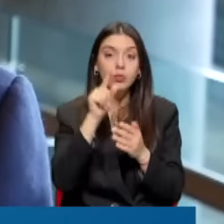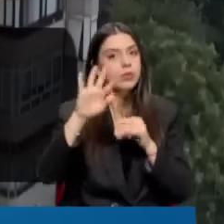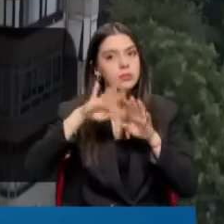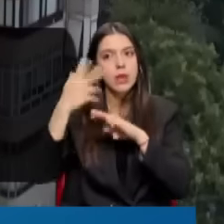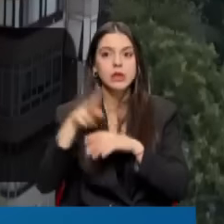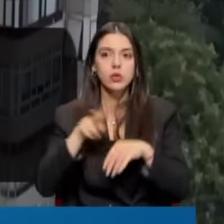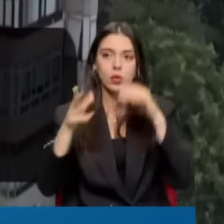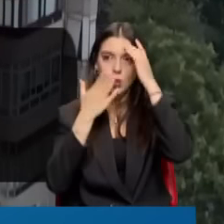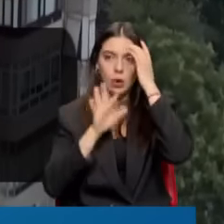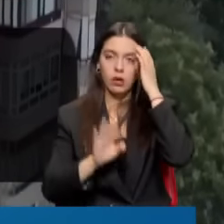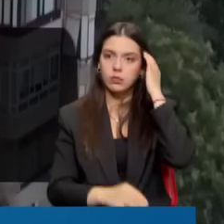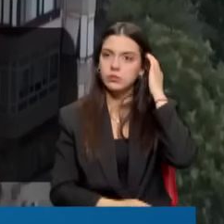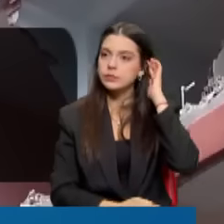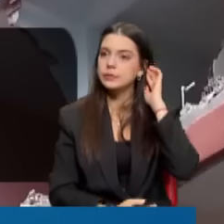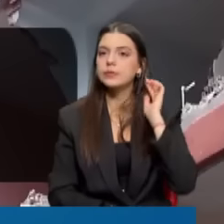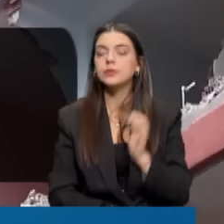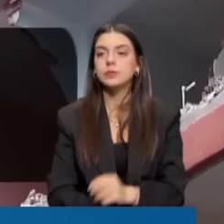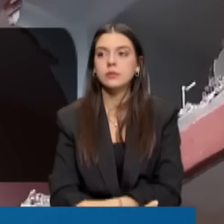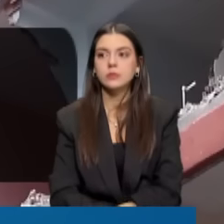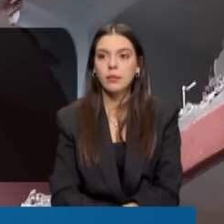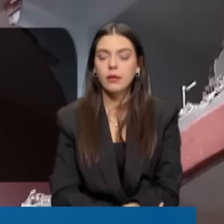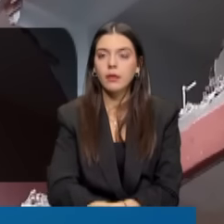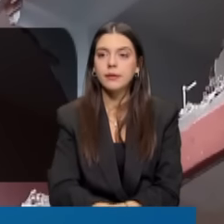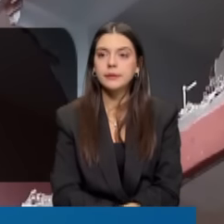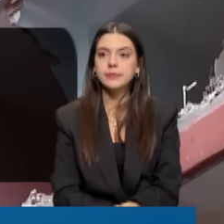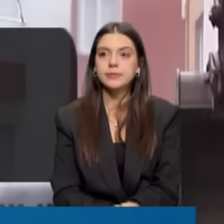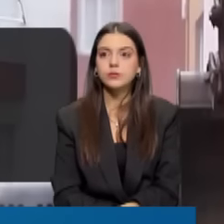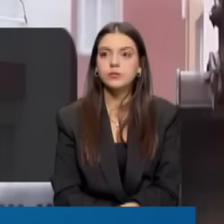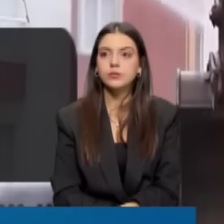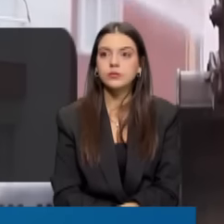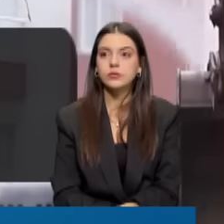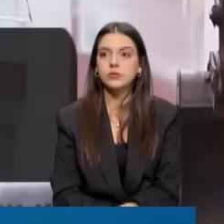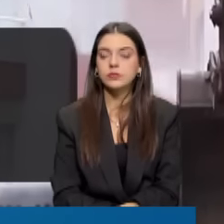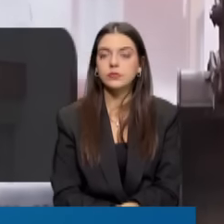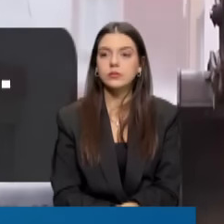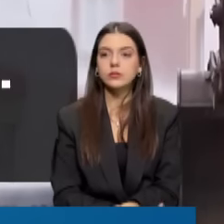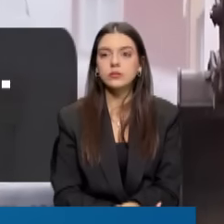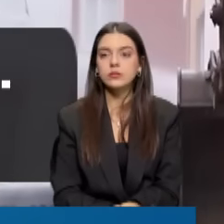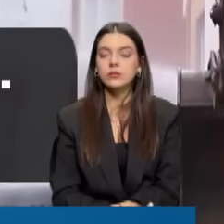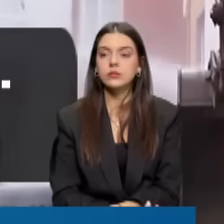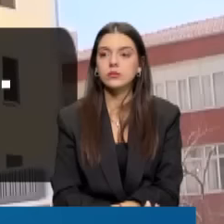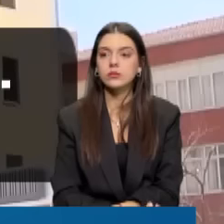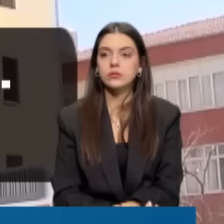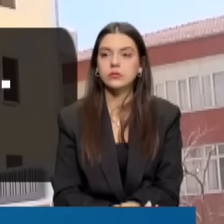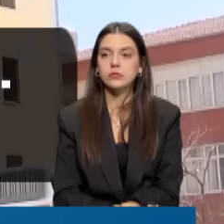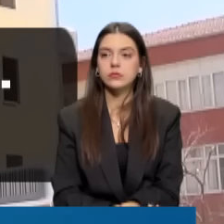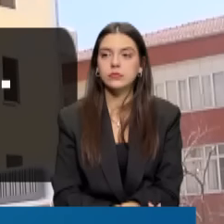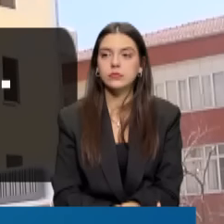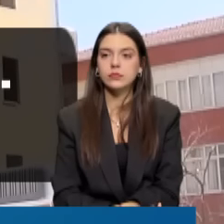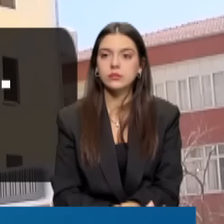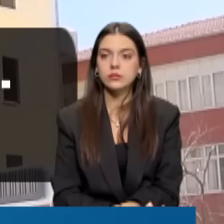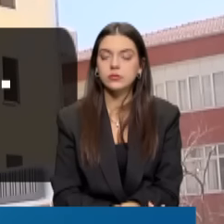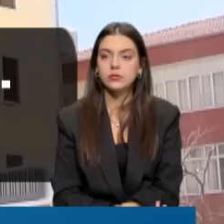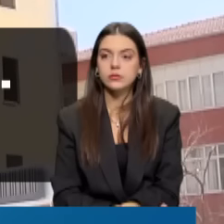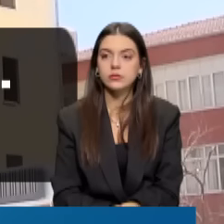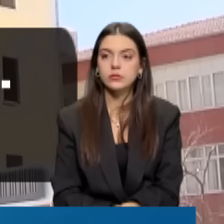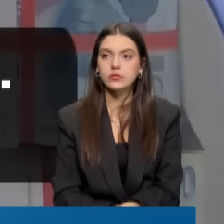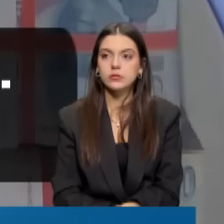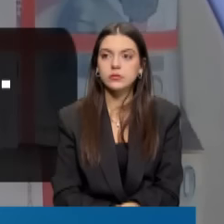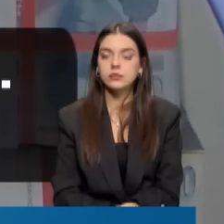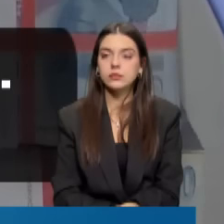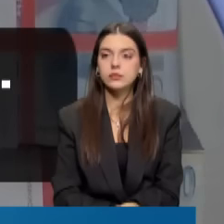yolu yok Teknik olarak mümkün ama pratikte yapılması gereken ve atılması gereken adımlar var Merkezi yönetime ciddi çağlarda bulunuyoruz özellikle